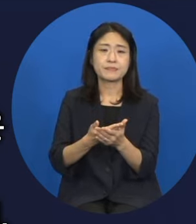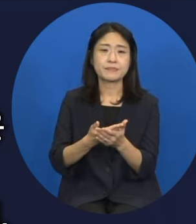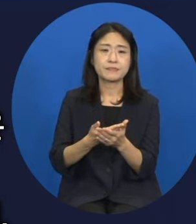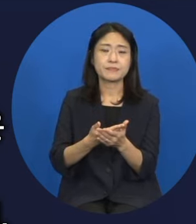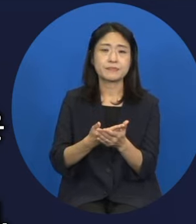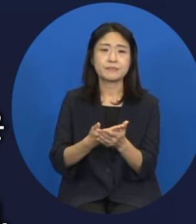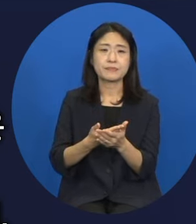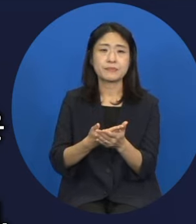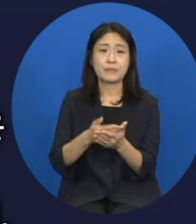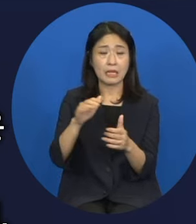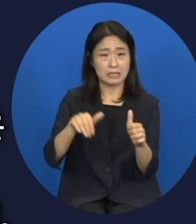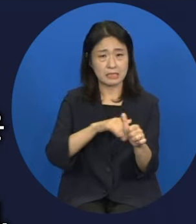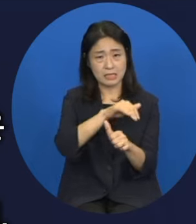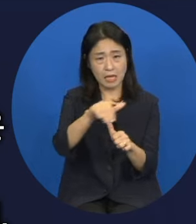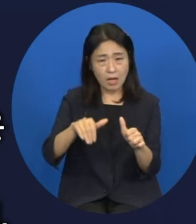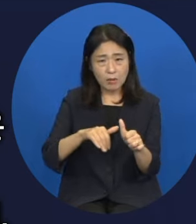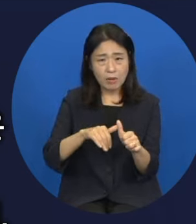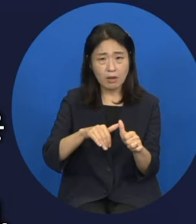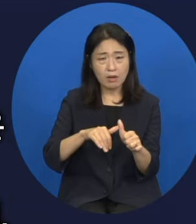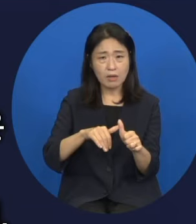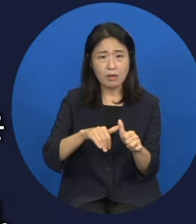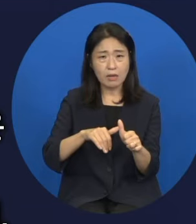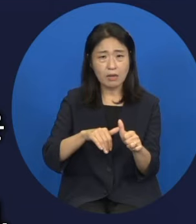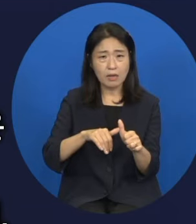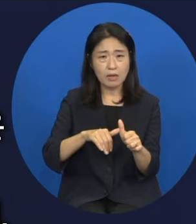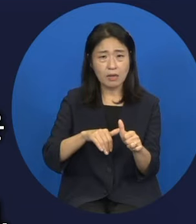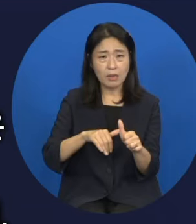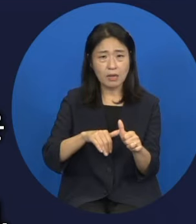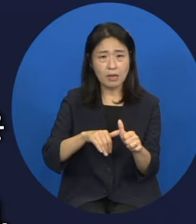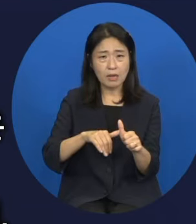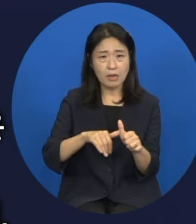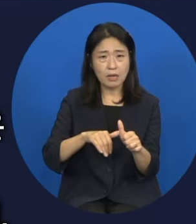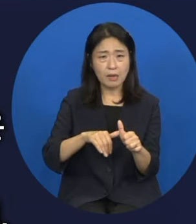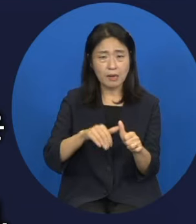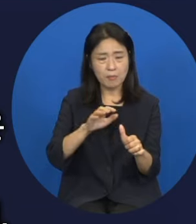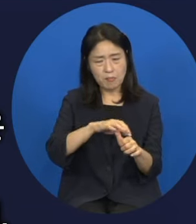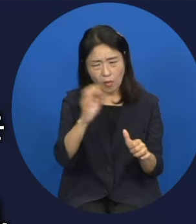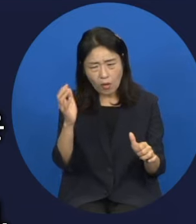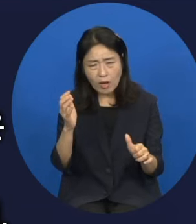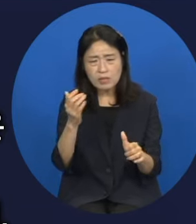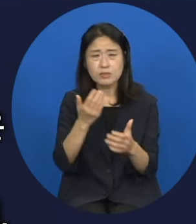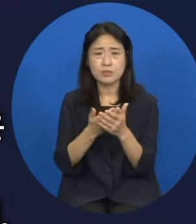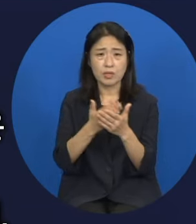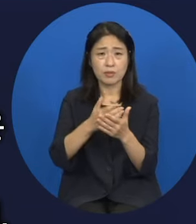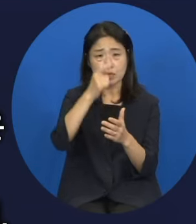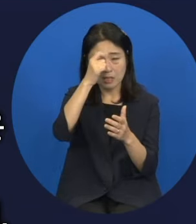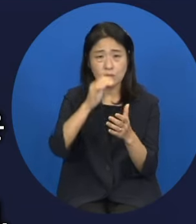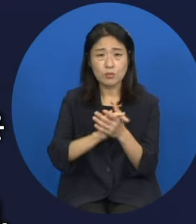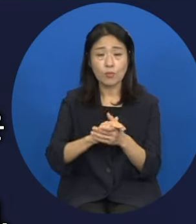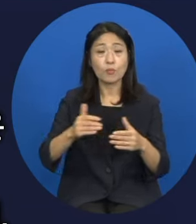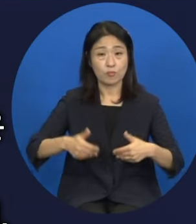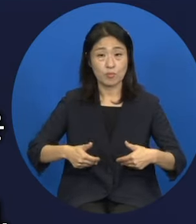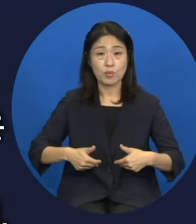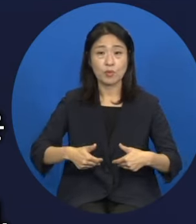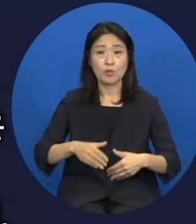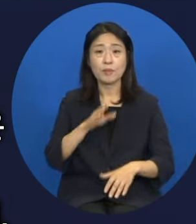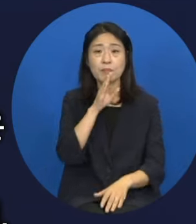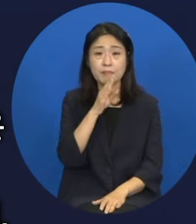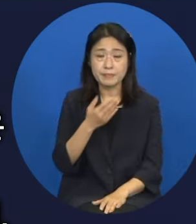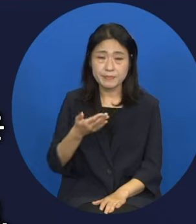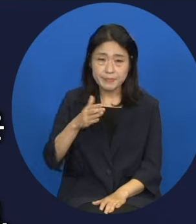그런 환경 속에서 벗어나게 해달라고도 기도할 수 있습니다 그리고 기도해야 되죠 그래서 베드로가 풀려난 것이고요